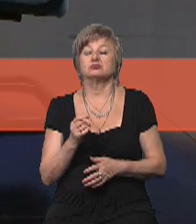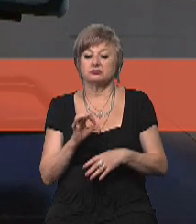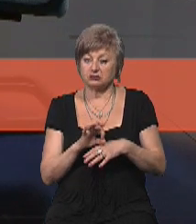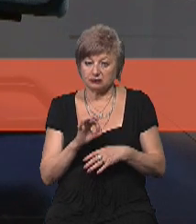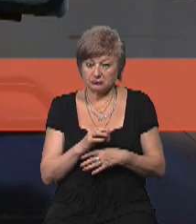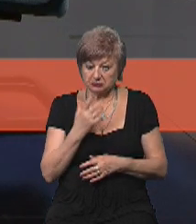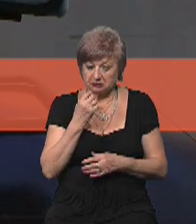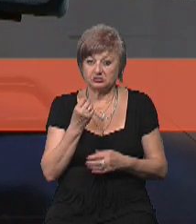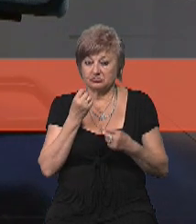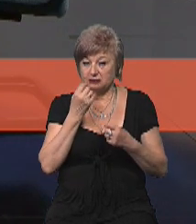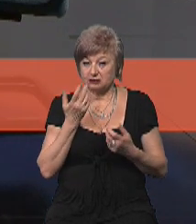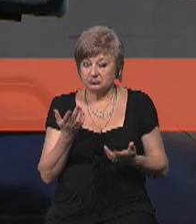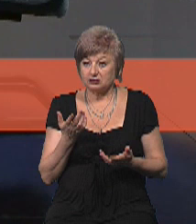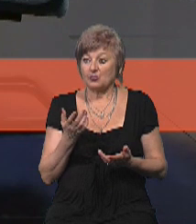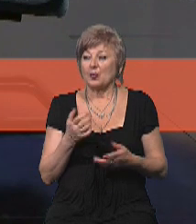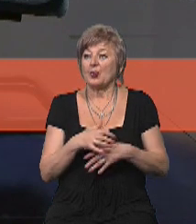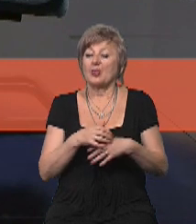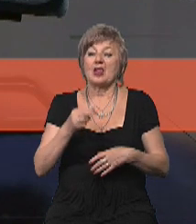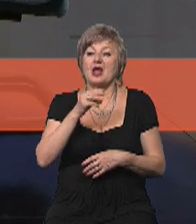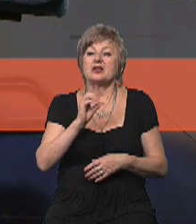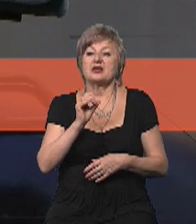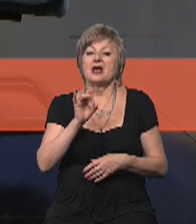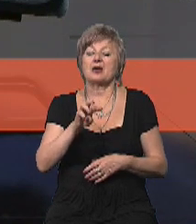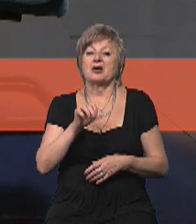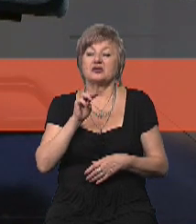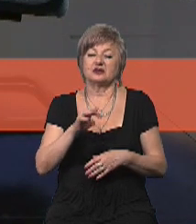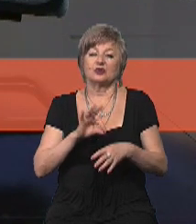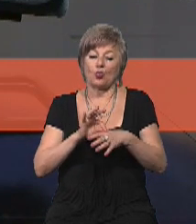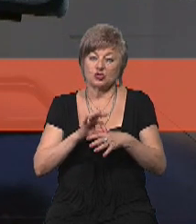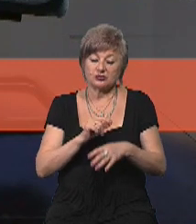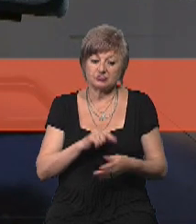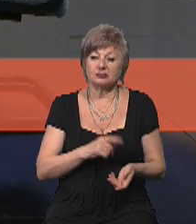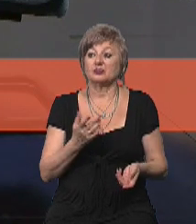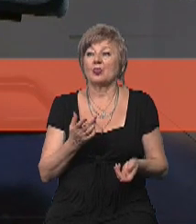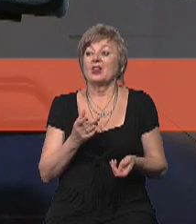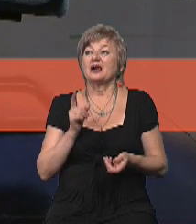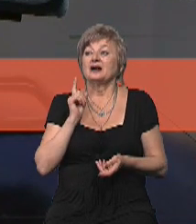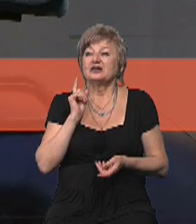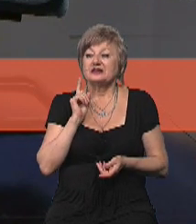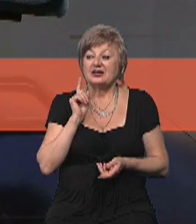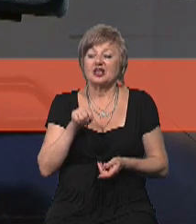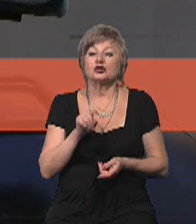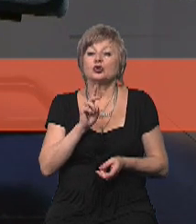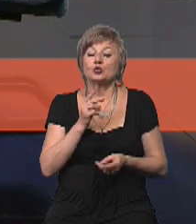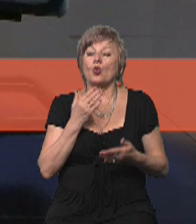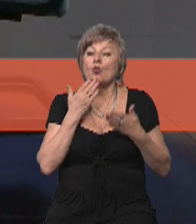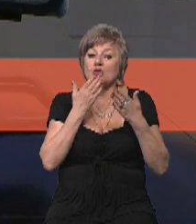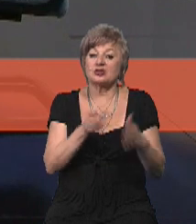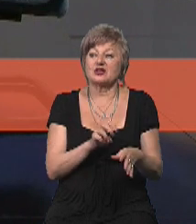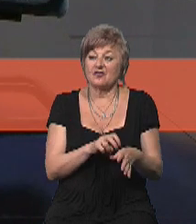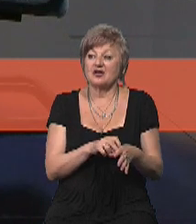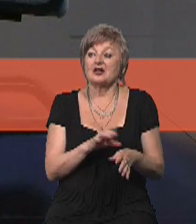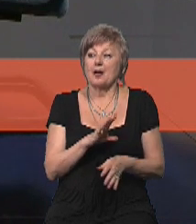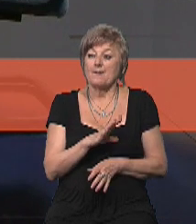алергія, контактний дерматит, набряк квінки та інше. І навіть серед тих звернень, а їх